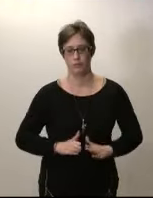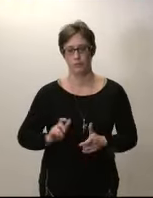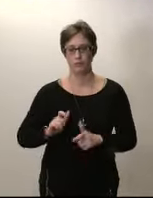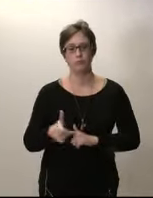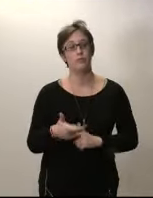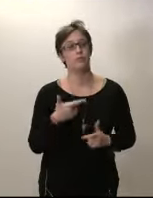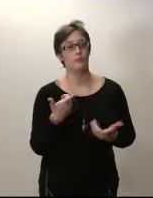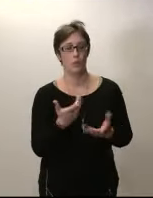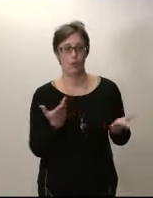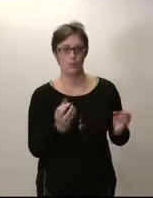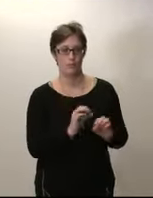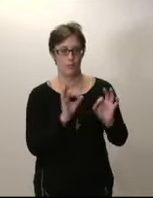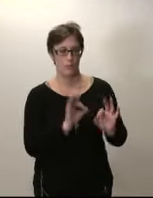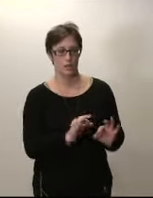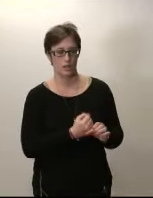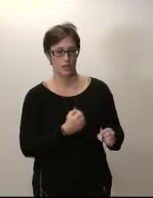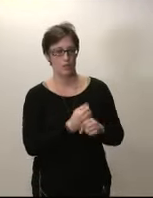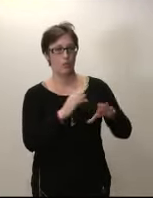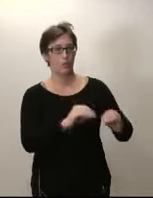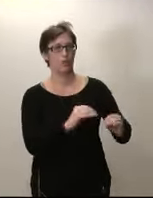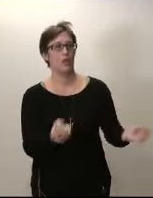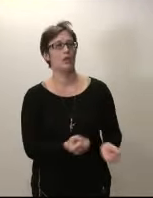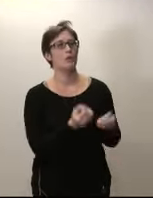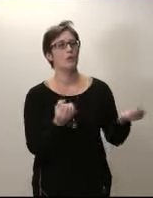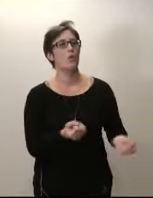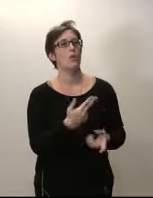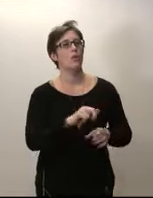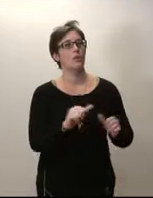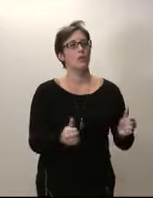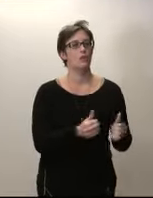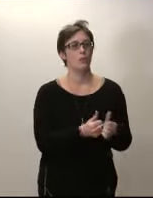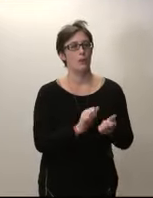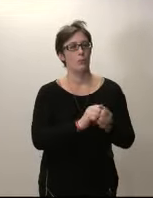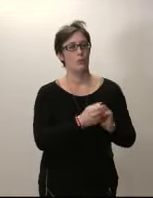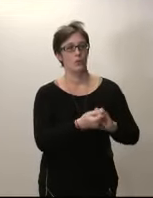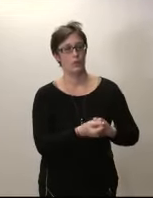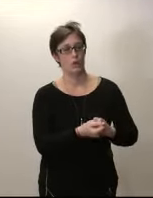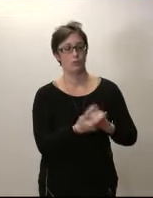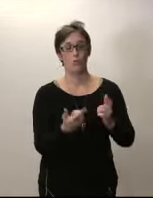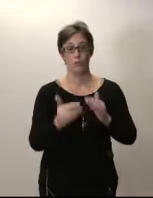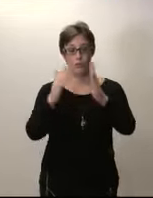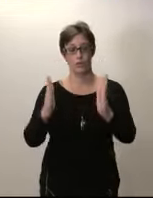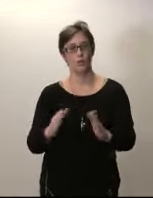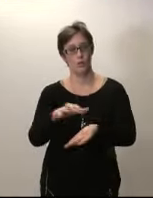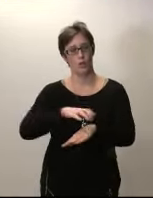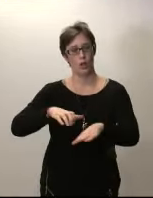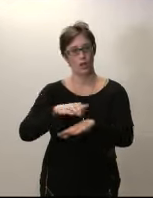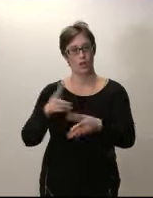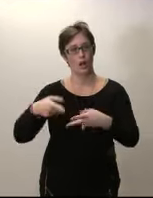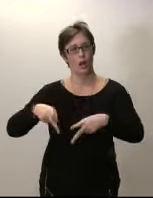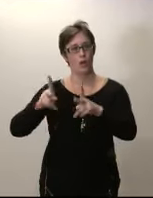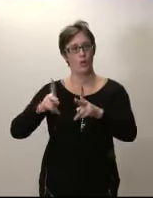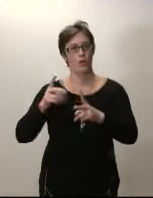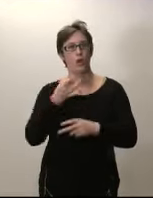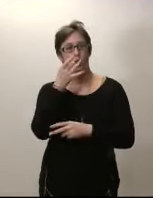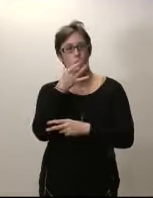postes d'agents d'animation non titulaires saisonniers pour permettre à la maison de quartier de la Côte des Roses de poursuivre ses